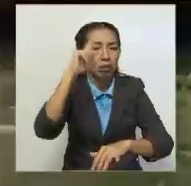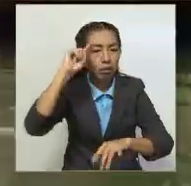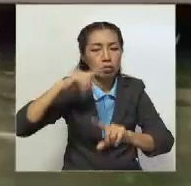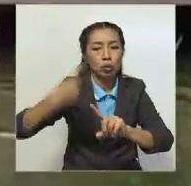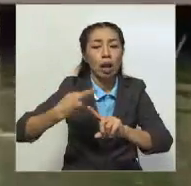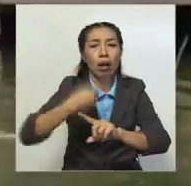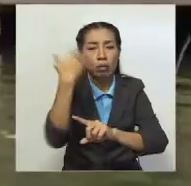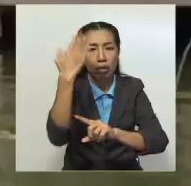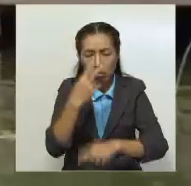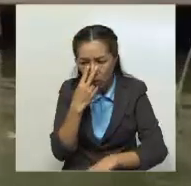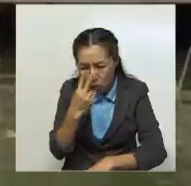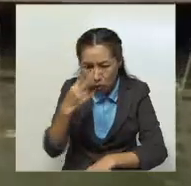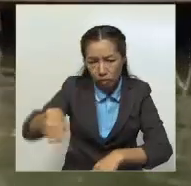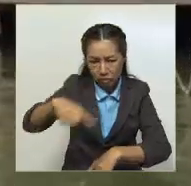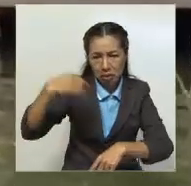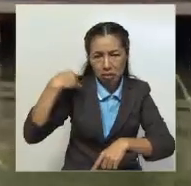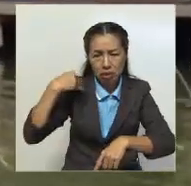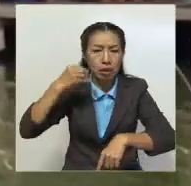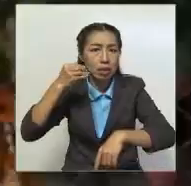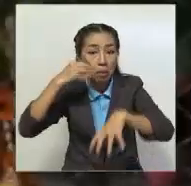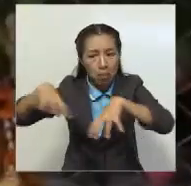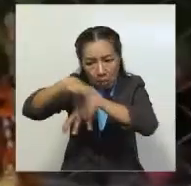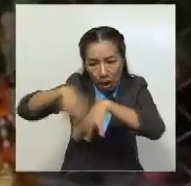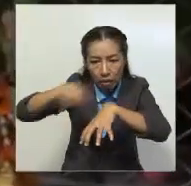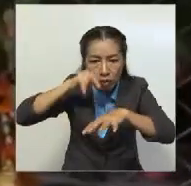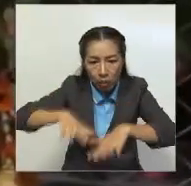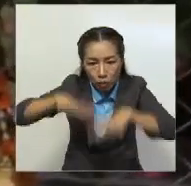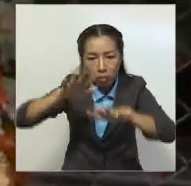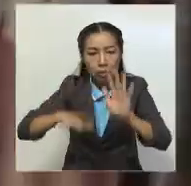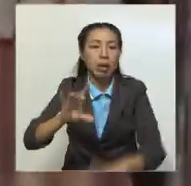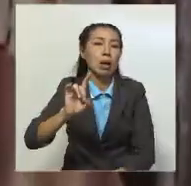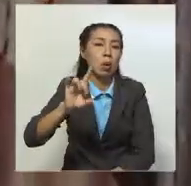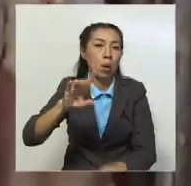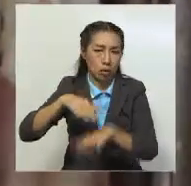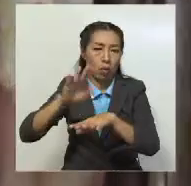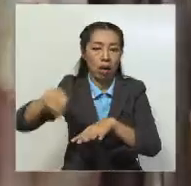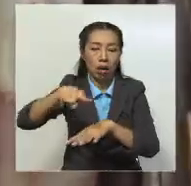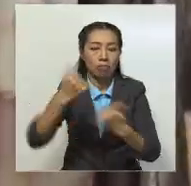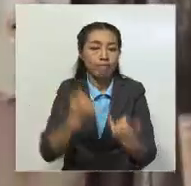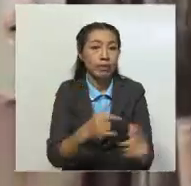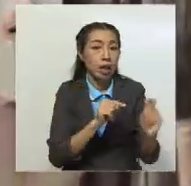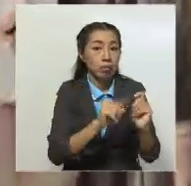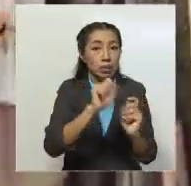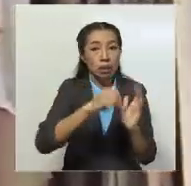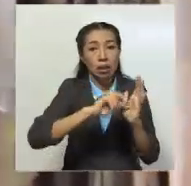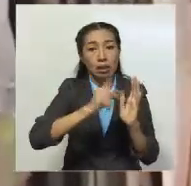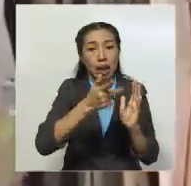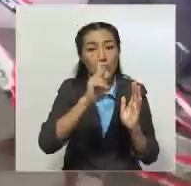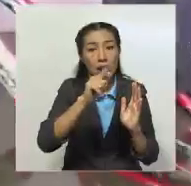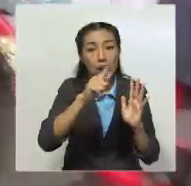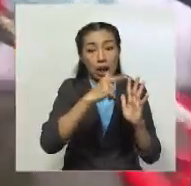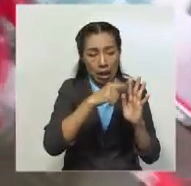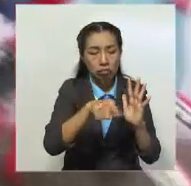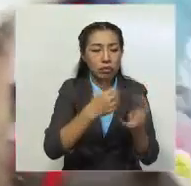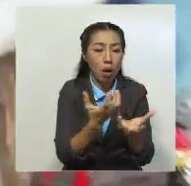และก็จากการสำรวจนะครับพบว่ามีชาวบ้านได้รับผลกระทบแล้วกว่า100หลังคาเรือนซึ่งทางอำเภอสังขละบุรีได้มีการนำถุงยังชีพ